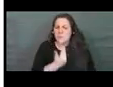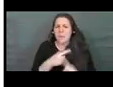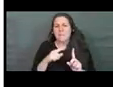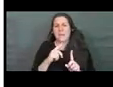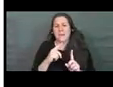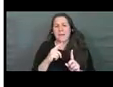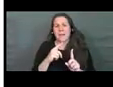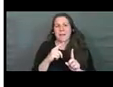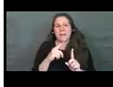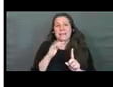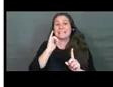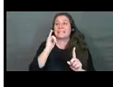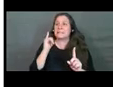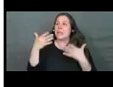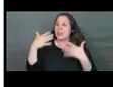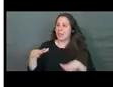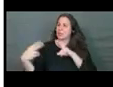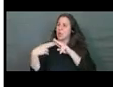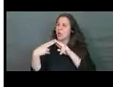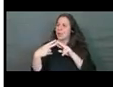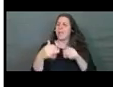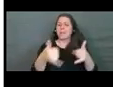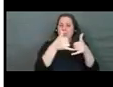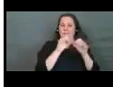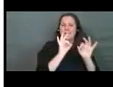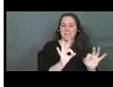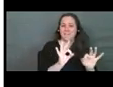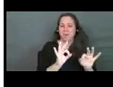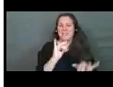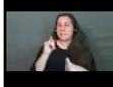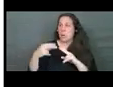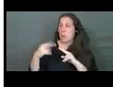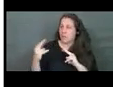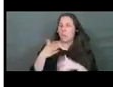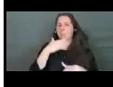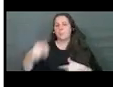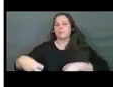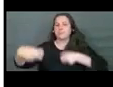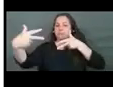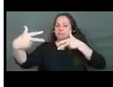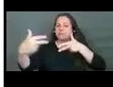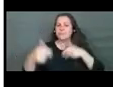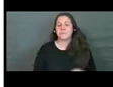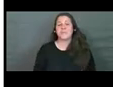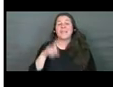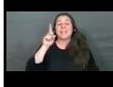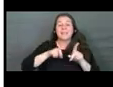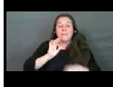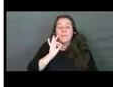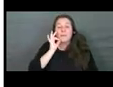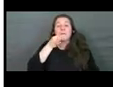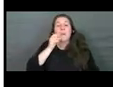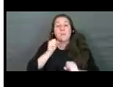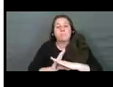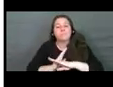téléphone quand tu as établi déjà un bon lien de confiance avec la personne. Et dans certains cas exceptionnels, en ce moment, on fait des visites sur place parce qu'on a une personne,